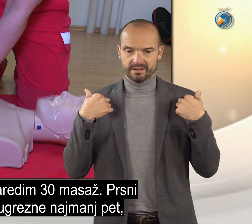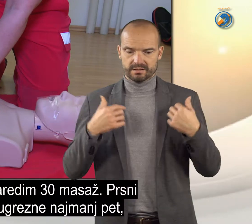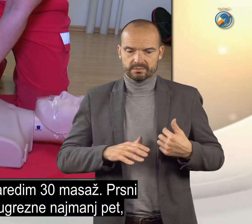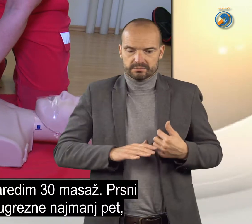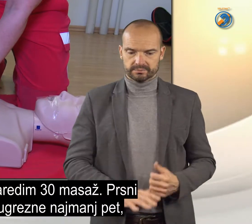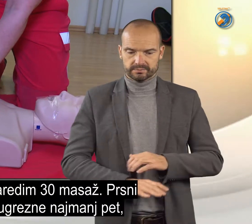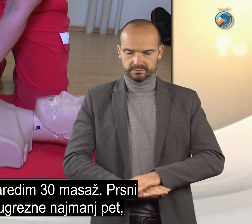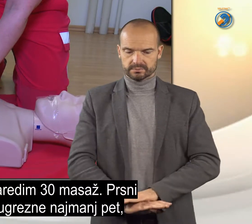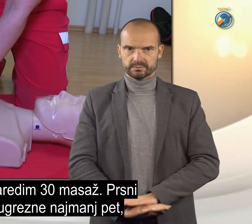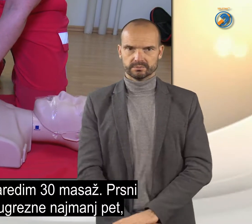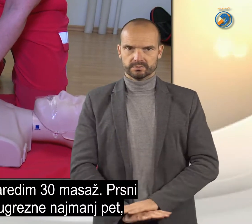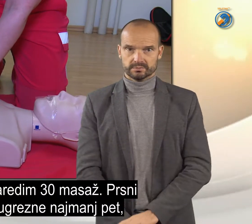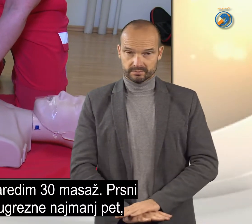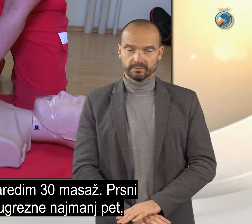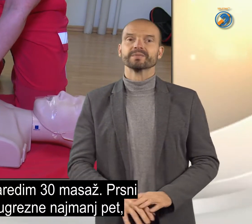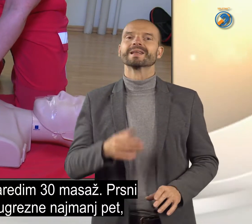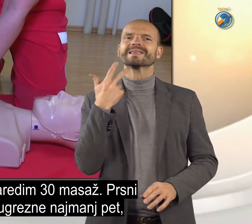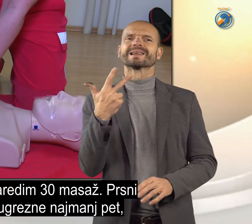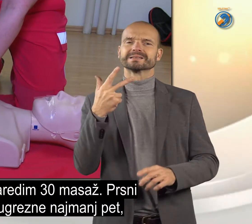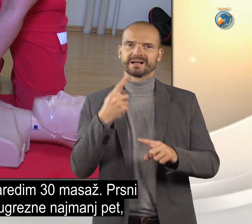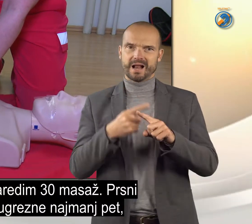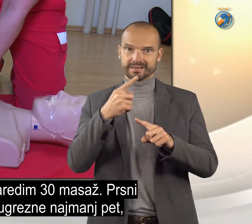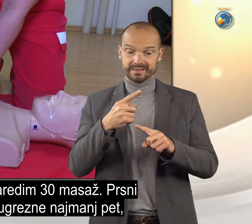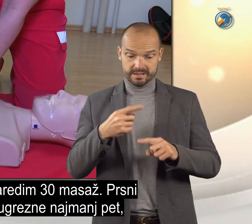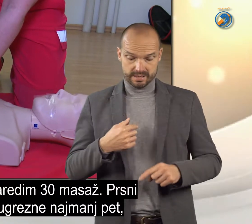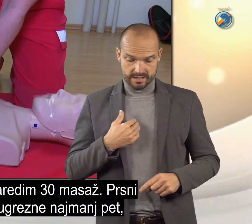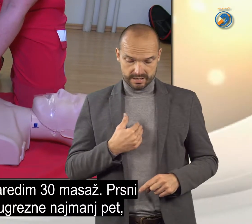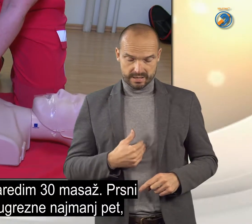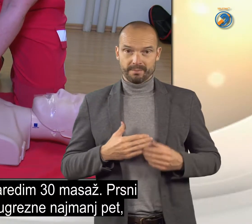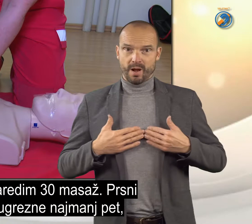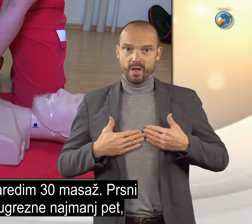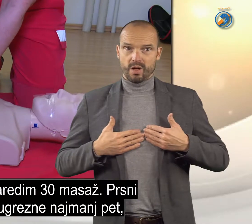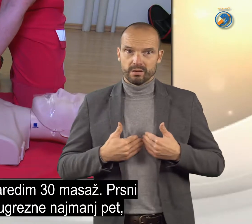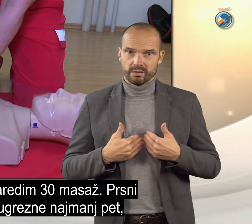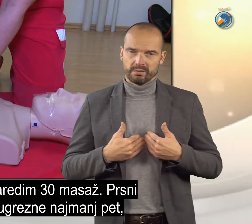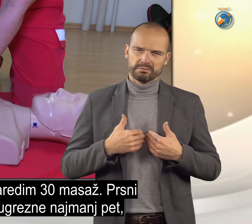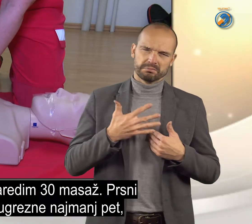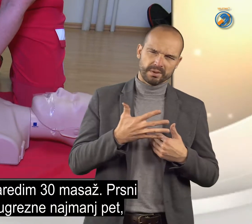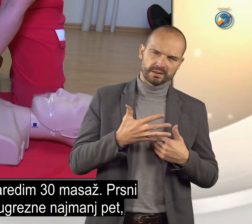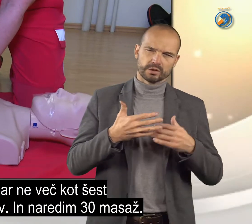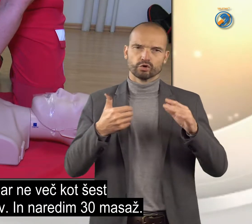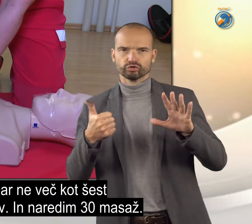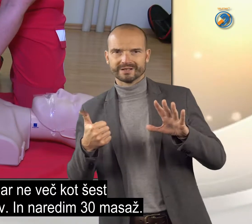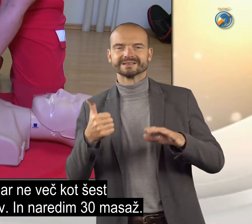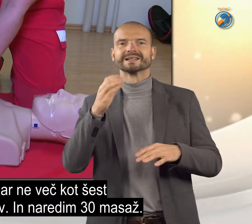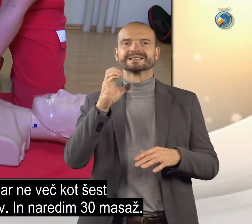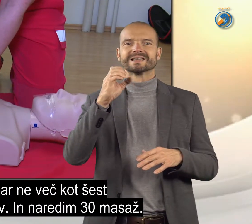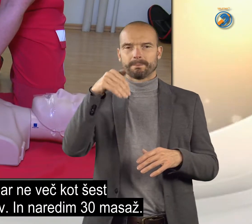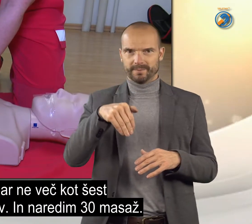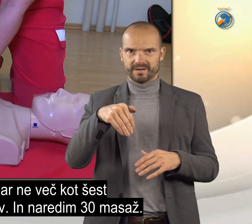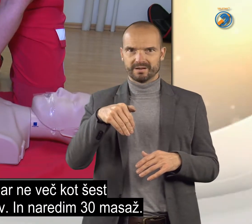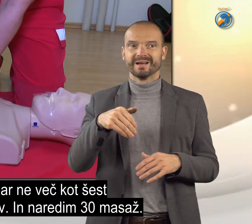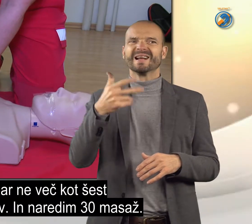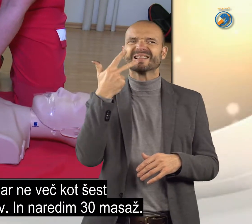sicer naredim 30 masaž. Prsni koš se ugrezne najmanj 5, vendar ne več kot 6